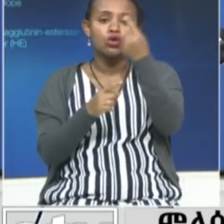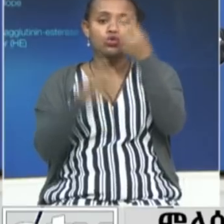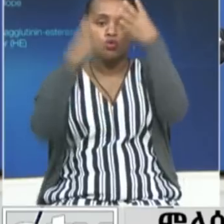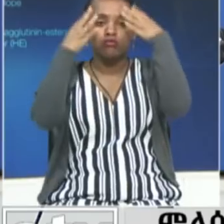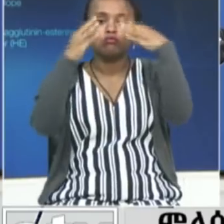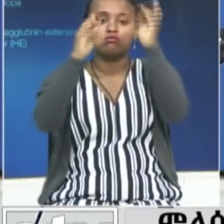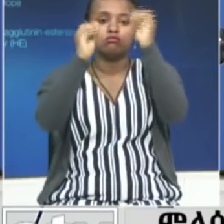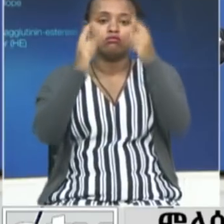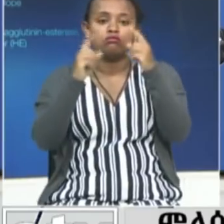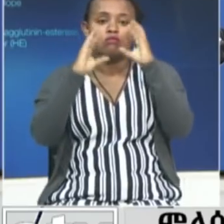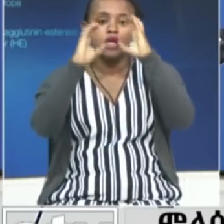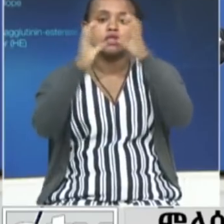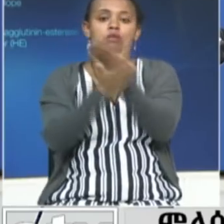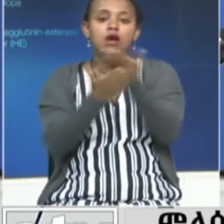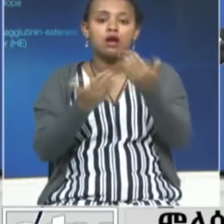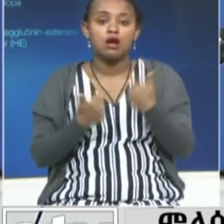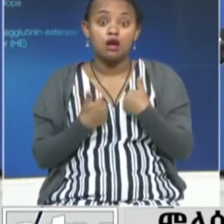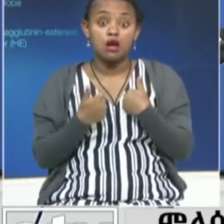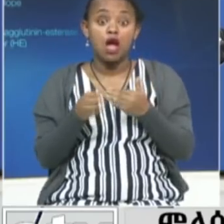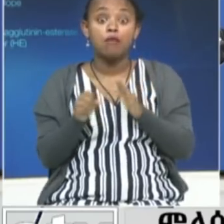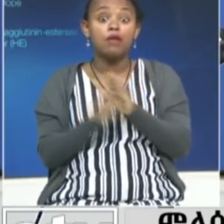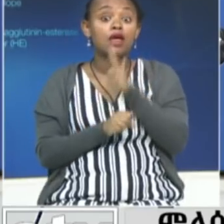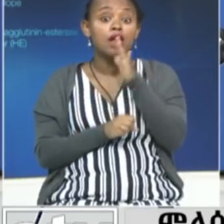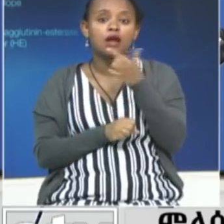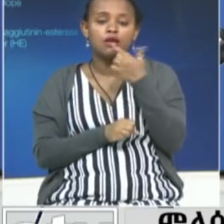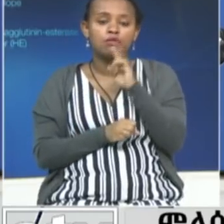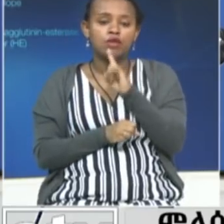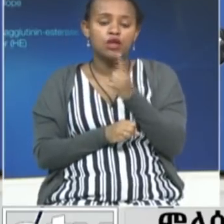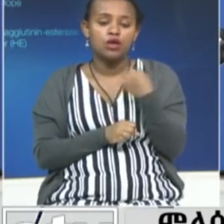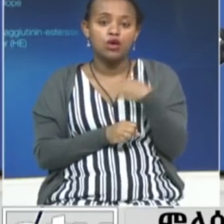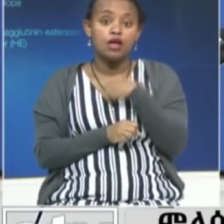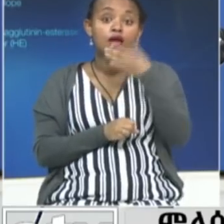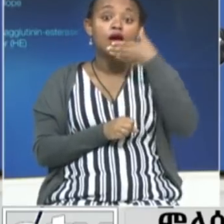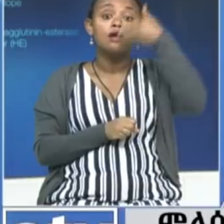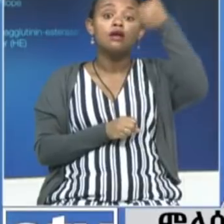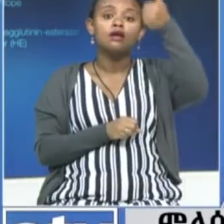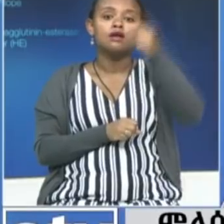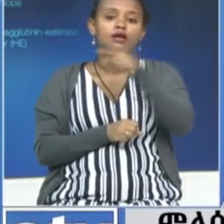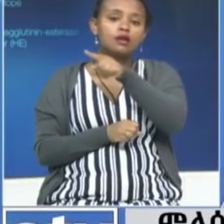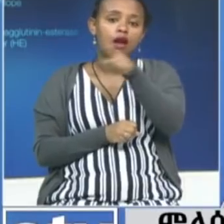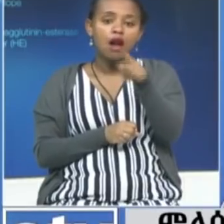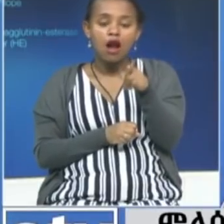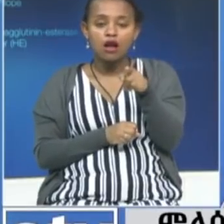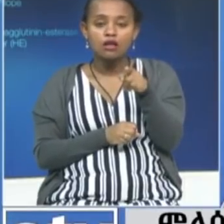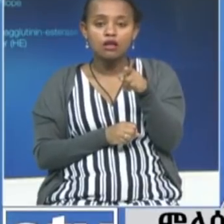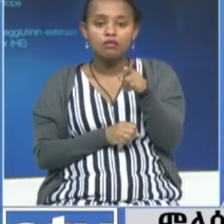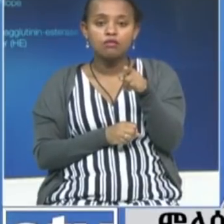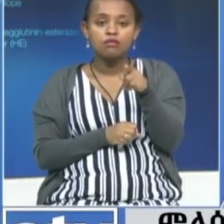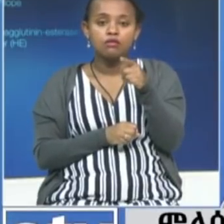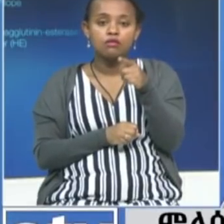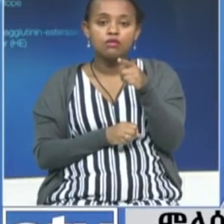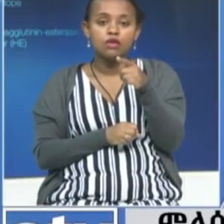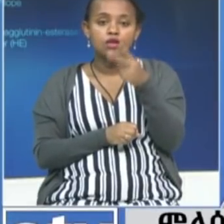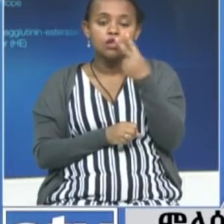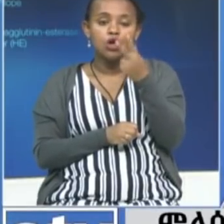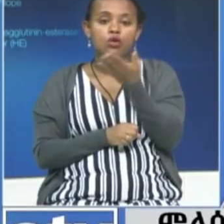አለ ያ በቂ አይደለም ብዬ ነው ምናልባት ከኛ ይልቅ እናንተ የምትገናኙበት ሲስተም ይኖራል